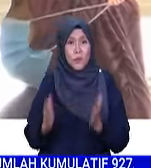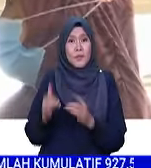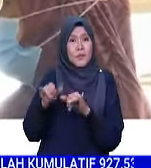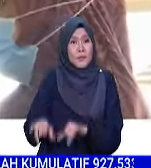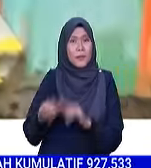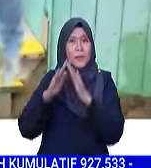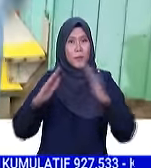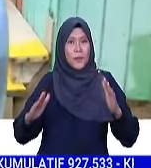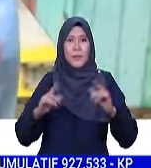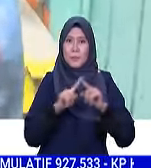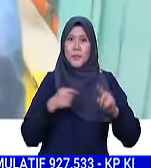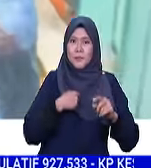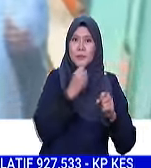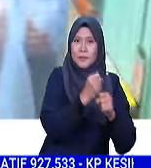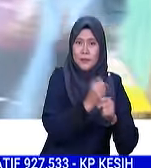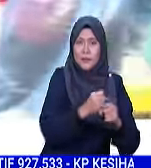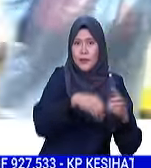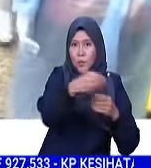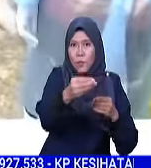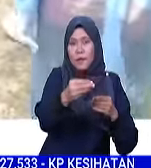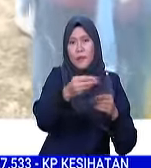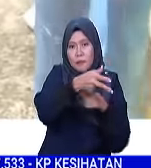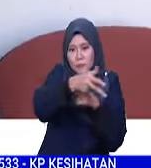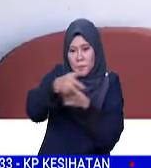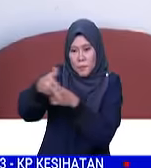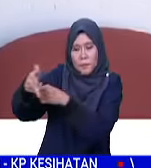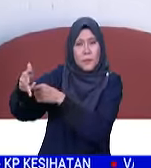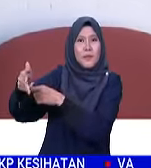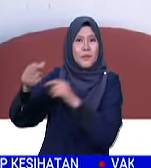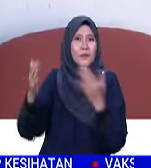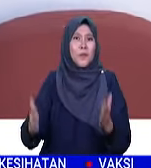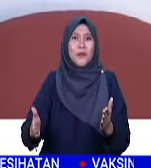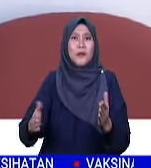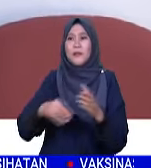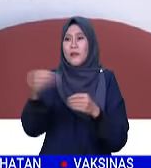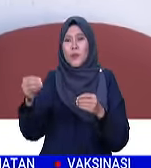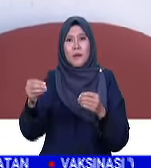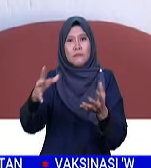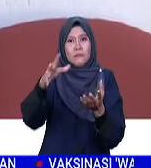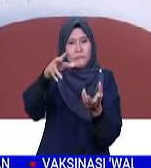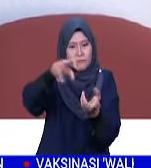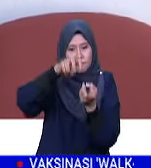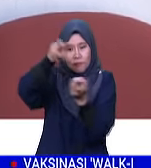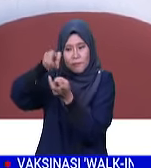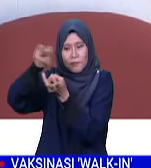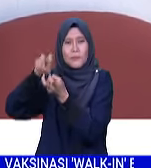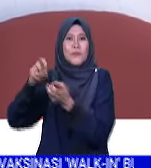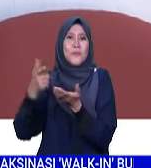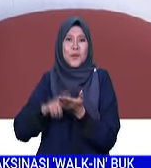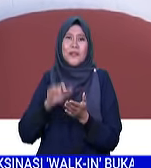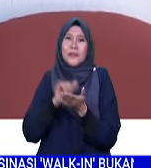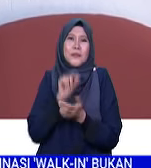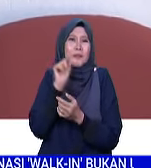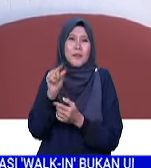dan saya bertugas di lapangan, saya menyampaikan maklumat kepada mereka yang tidak berada di luar. Ini hanyalah sedikit sumbangan